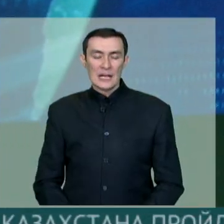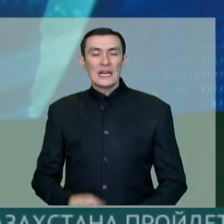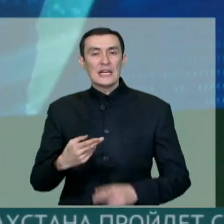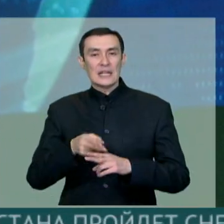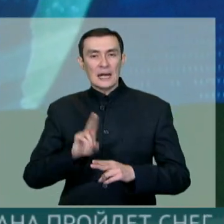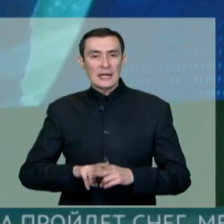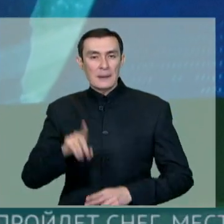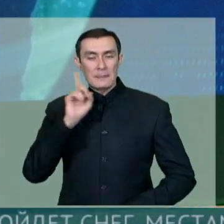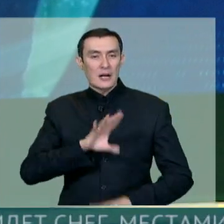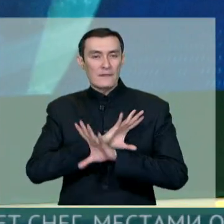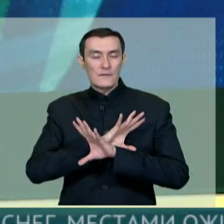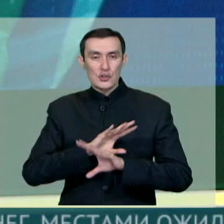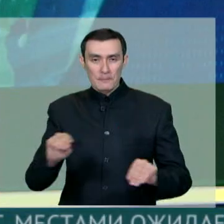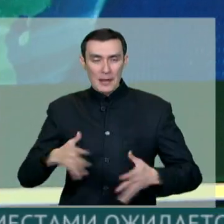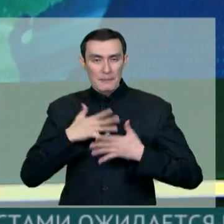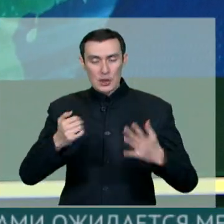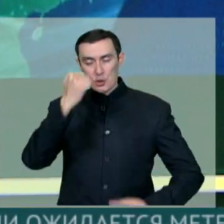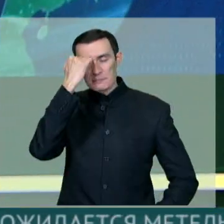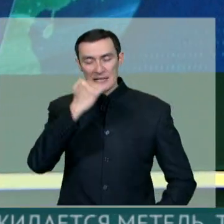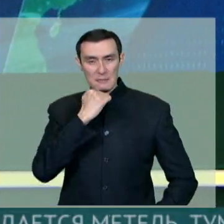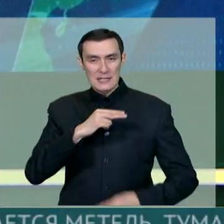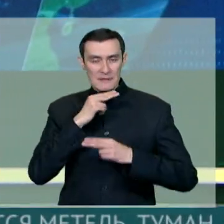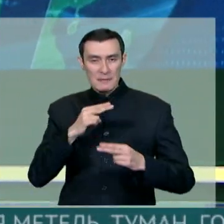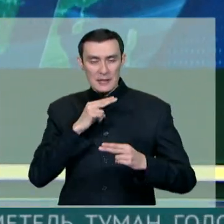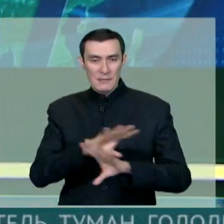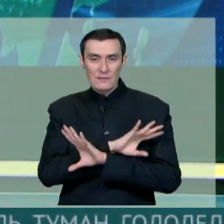И к этому часу у нас все. Больше информации ищите на сайте